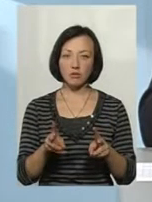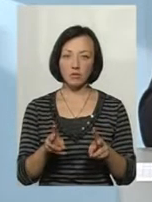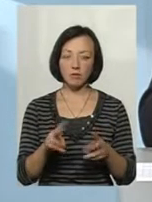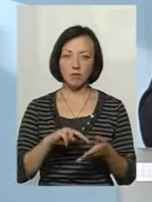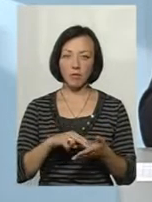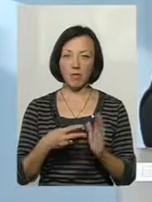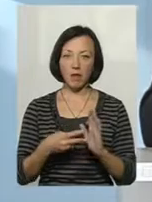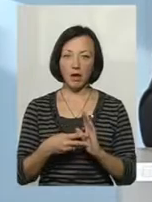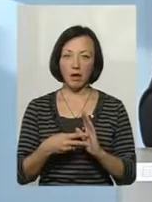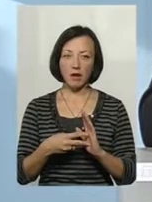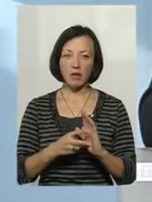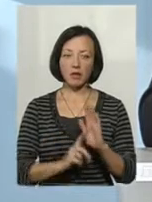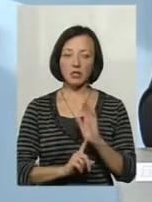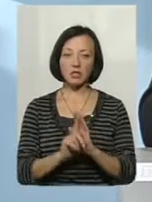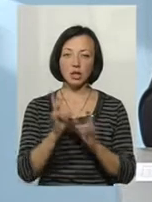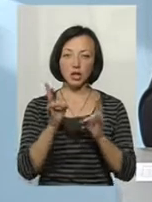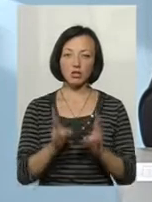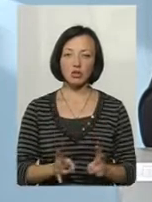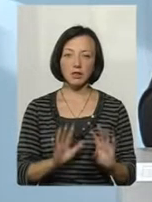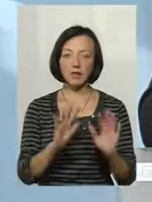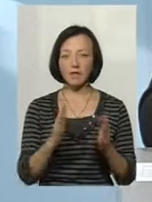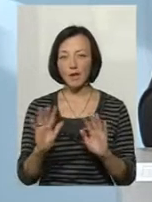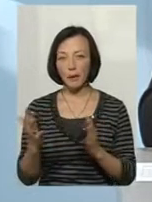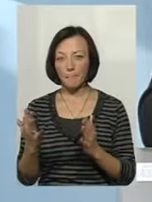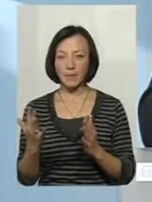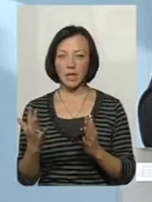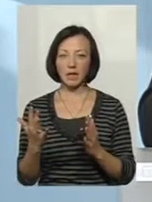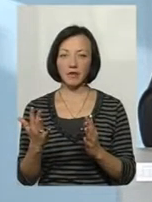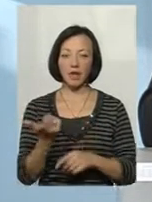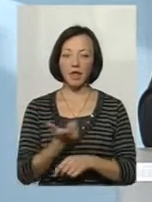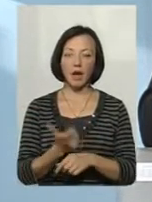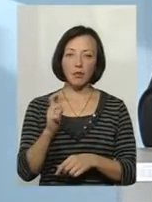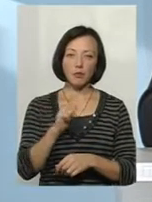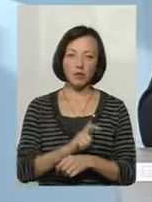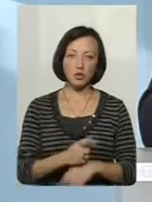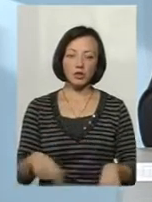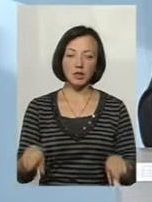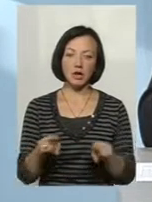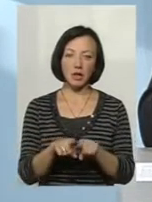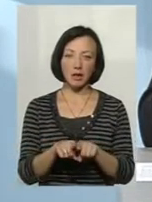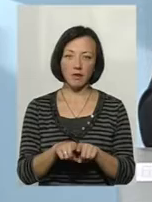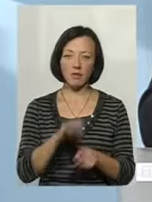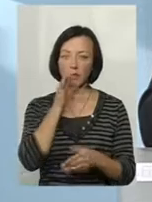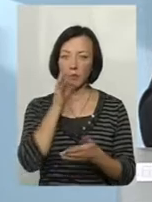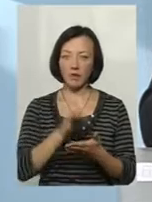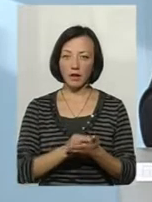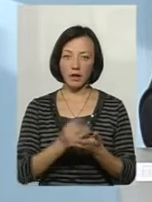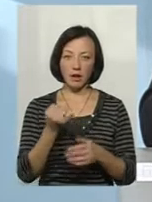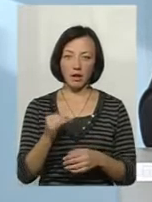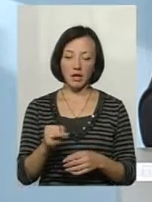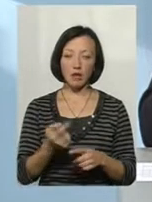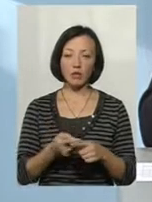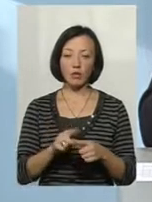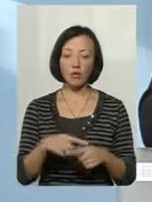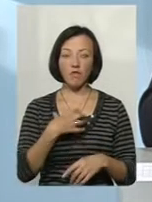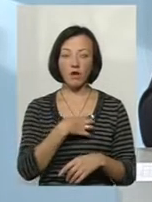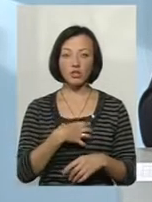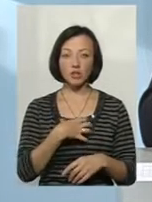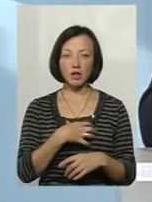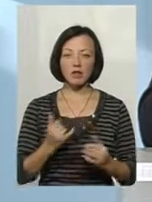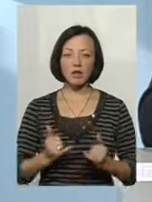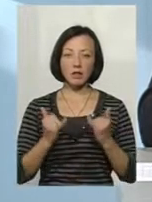плані настання нещасних випадків і найбільш таким відповідальним. Тому дуже важливо